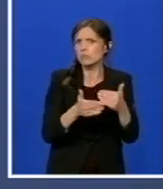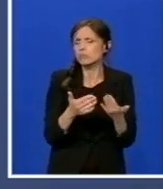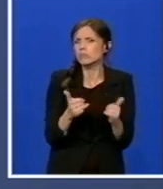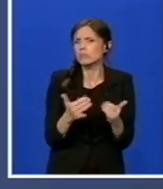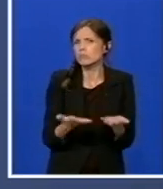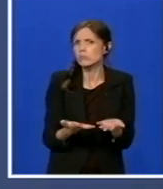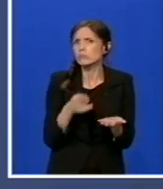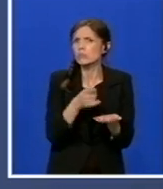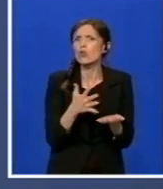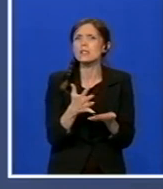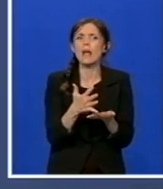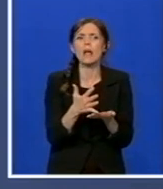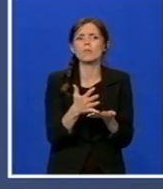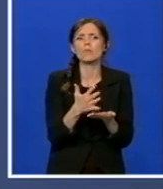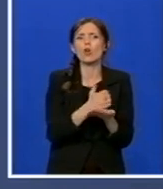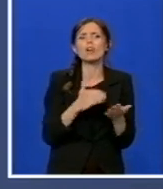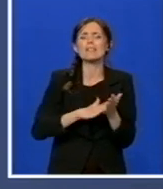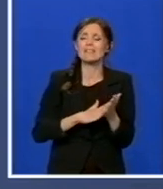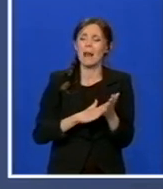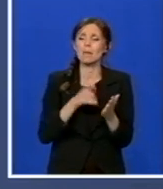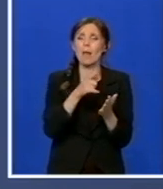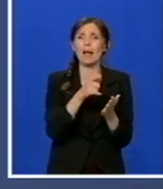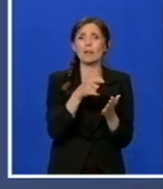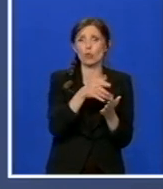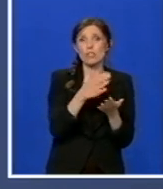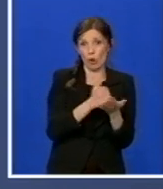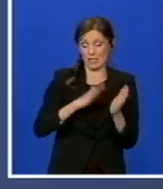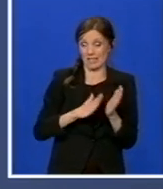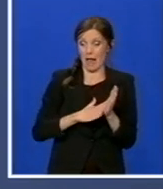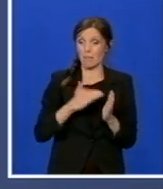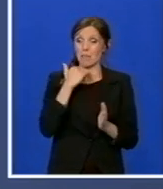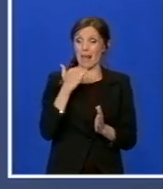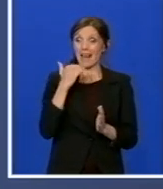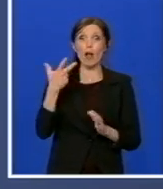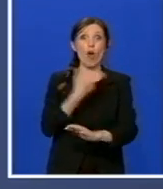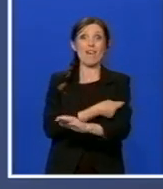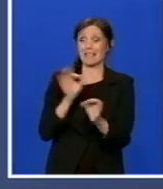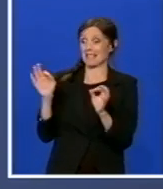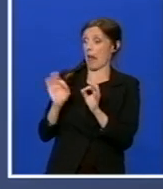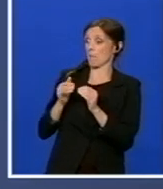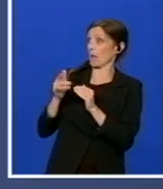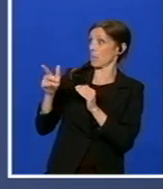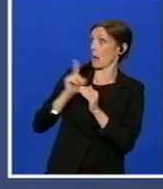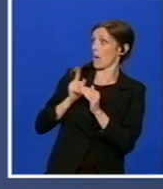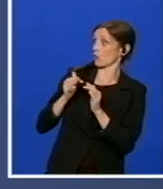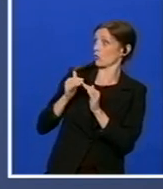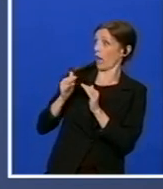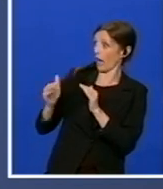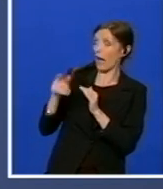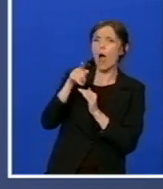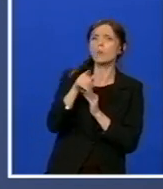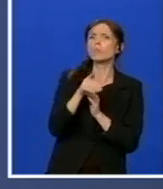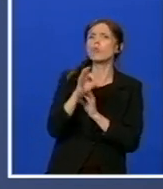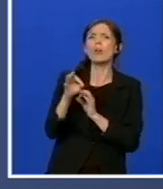u određenim fazama pre nego što se jedna vakcina unese u populaciju, odnosno uvede u populaciju.